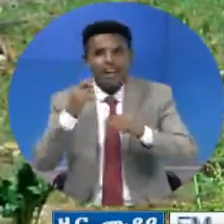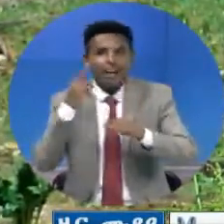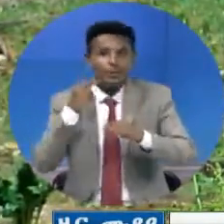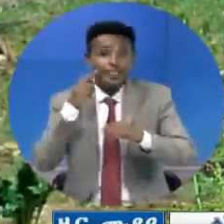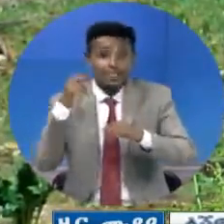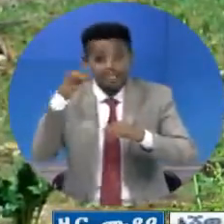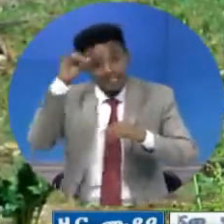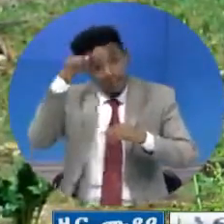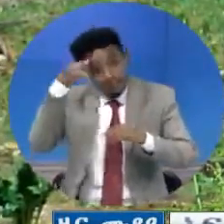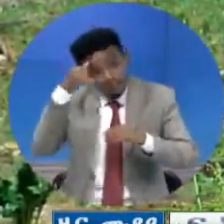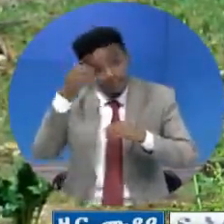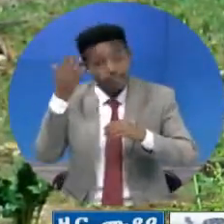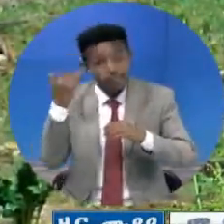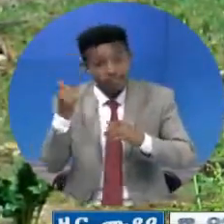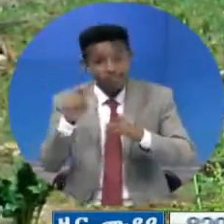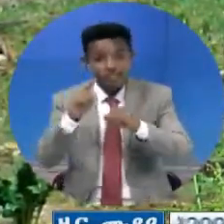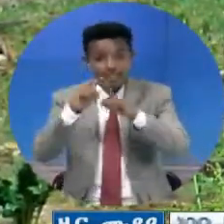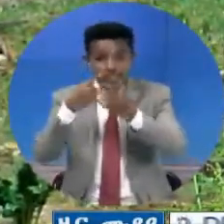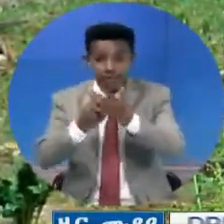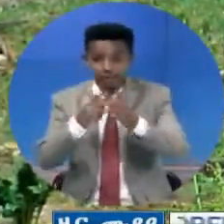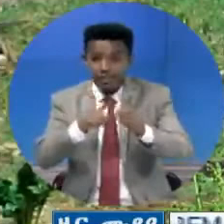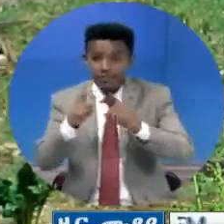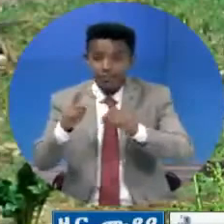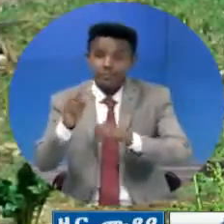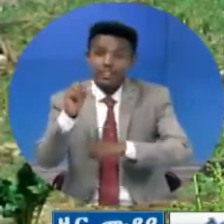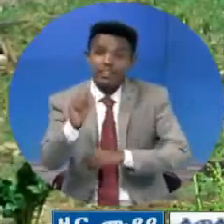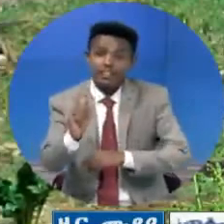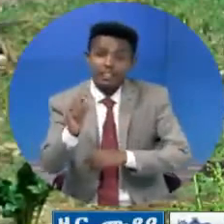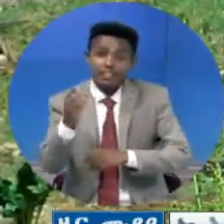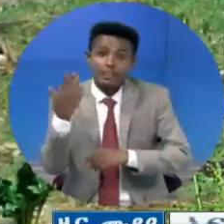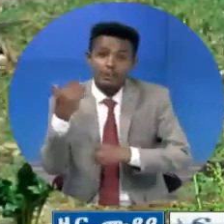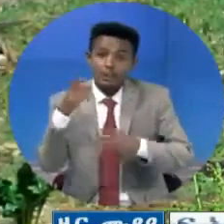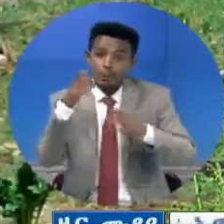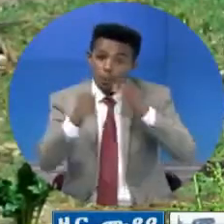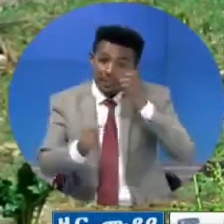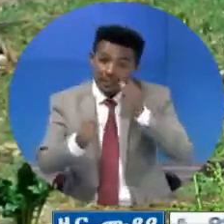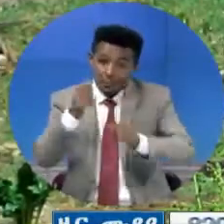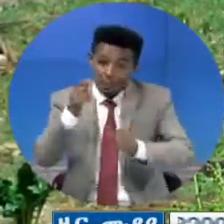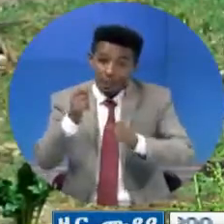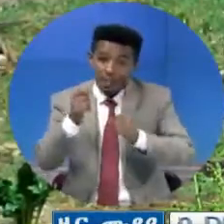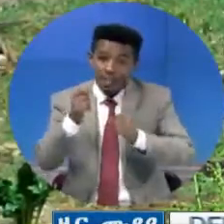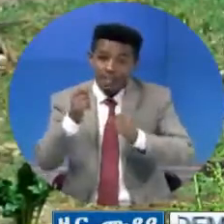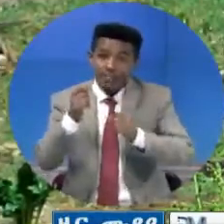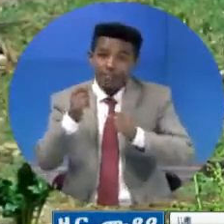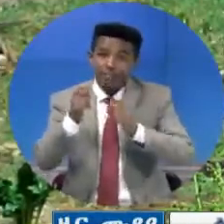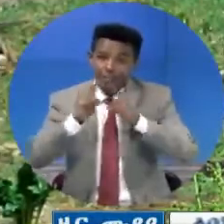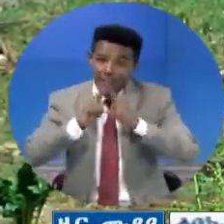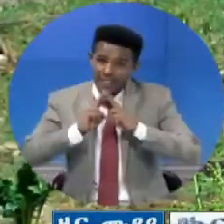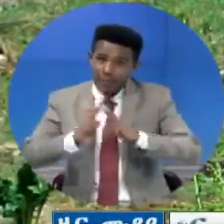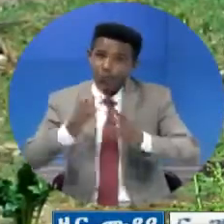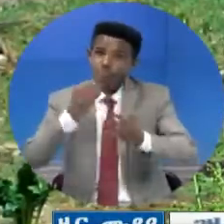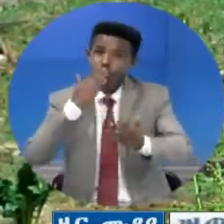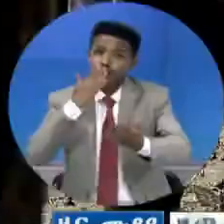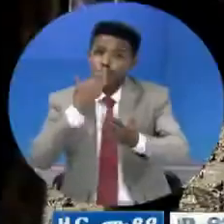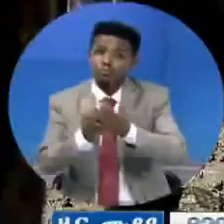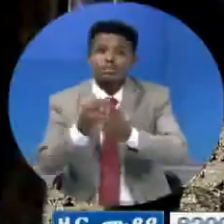ወተቷ መለስተኛ ነበር፣ ሙት ነበር። አሁን ግን ወተቷም ወተታቸውን በጣም ጥቅም ይሰጣል።